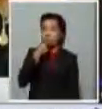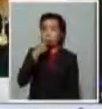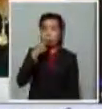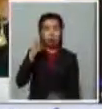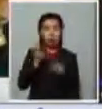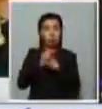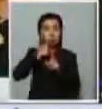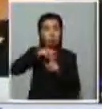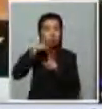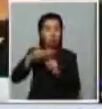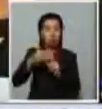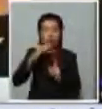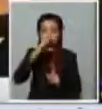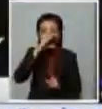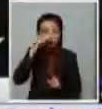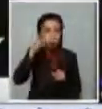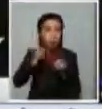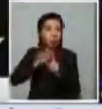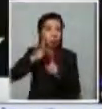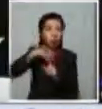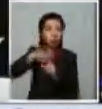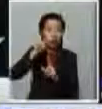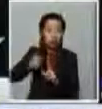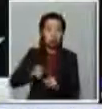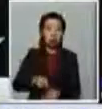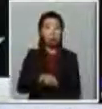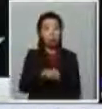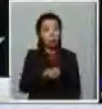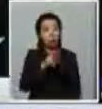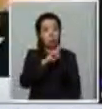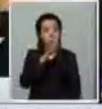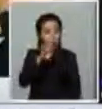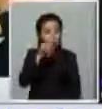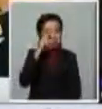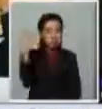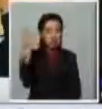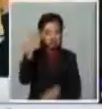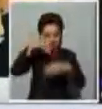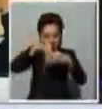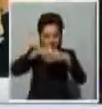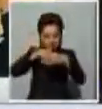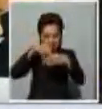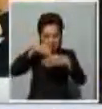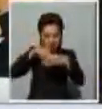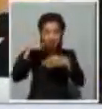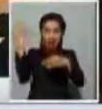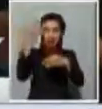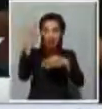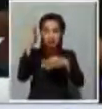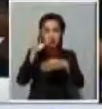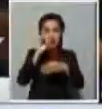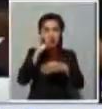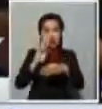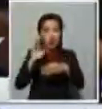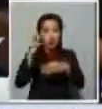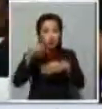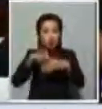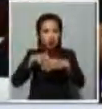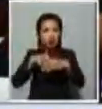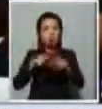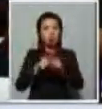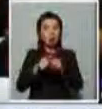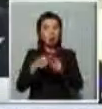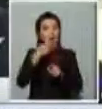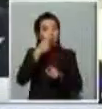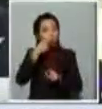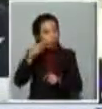วมีกลิ่นกล้วยเหมือนเดิ ม อันนี้แหละที่แม่บอกว่าระบบสุญญากาศมันไม่ทำให้กลิ่นรสเสีย รสชาติคงที่แล้วก็คุณค่า